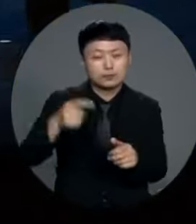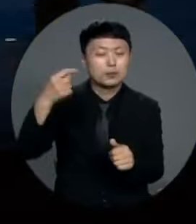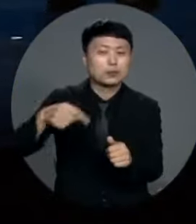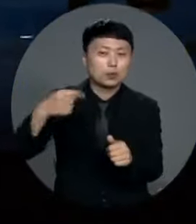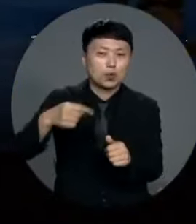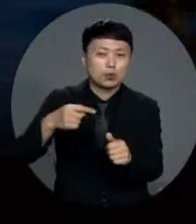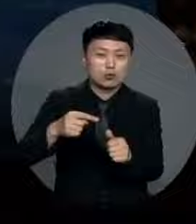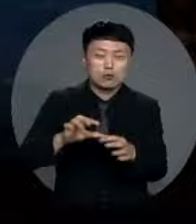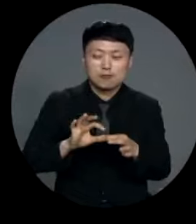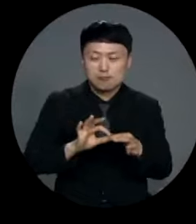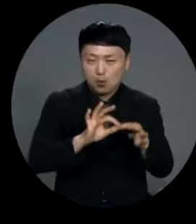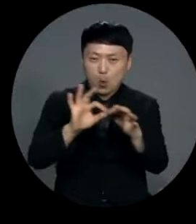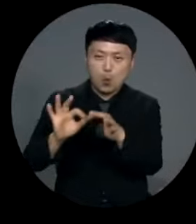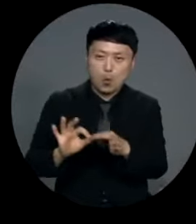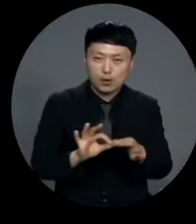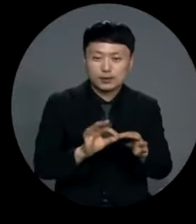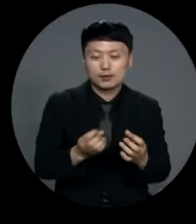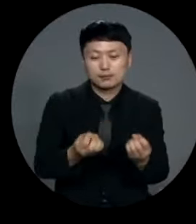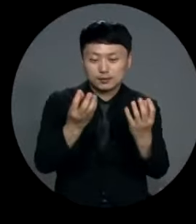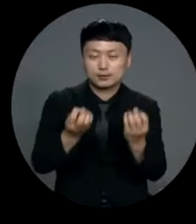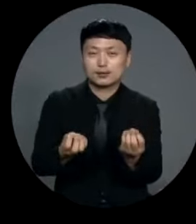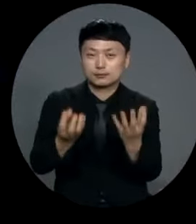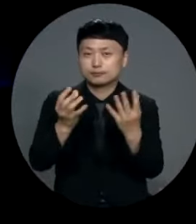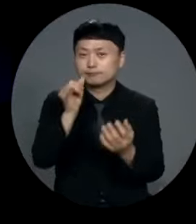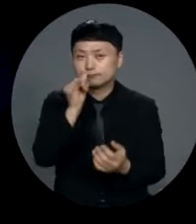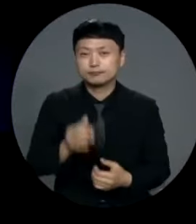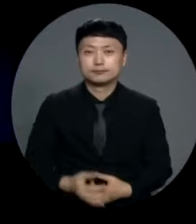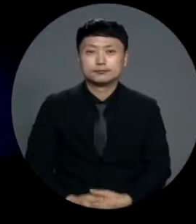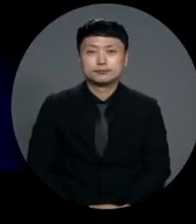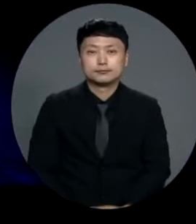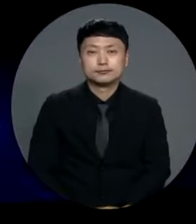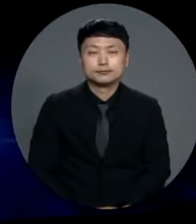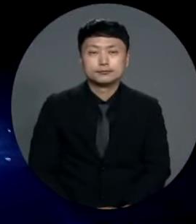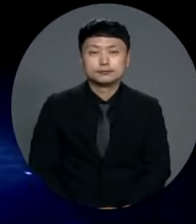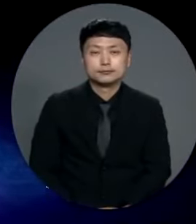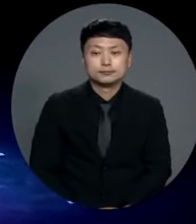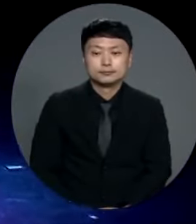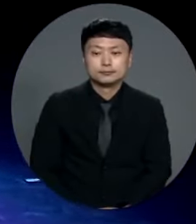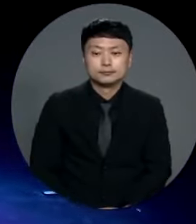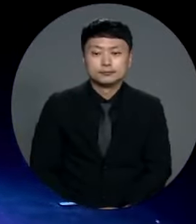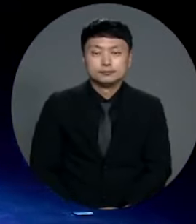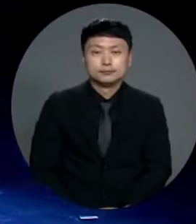등 다양한 연계 행사도 마련했습니다. MBC 뉴스 이태우입니다.